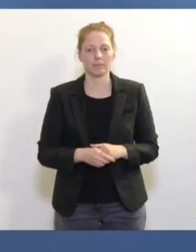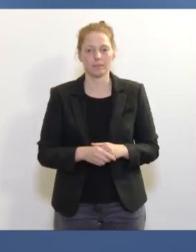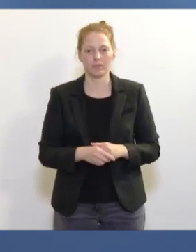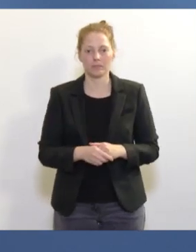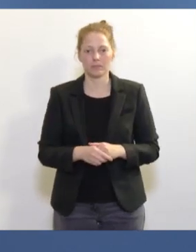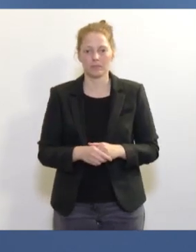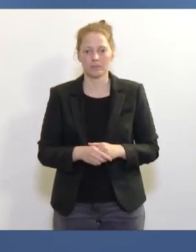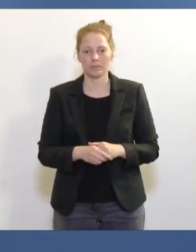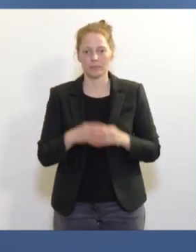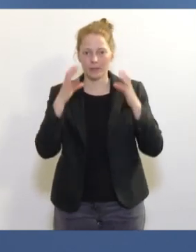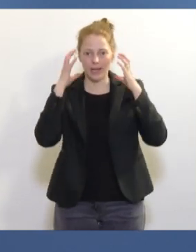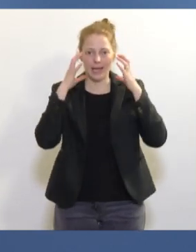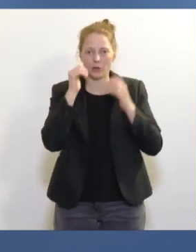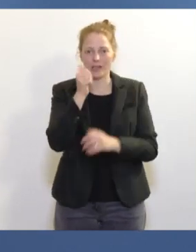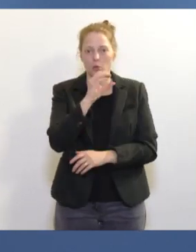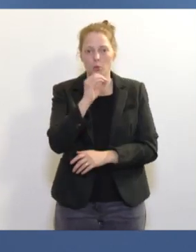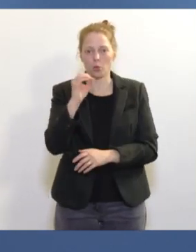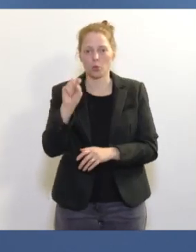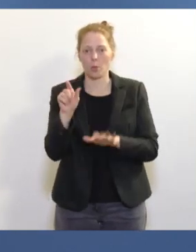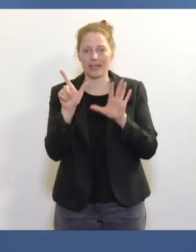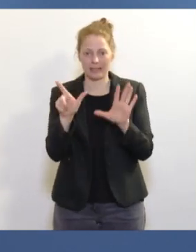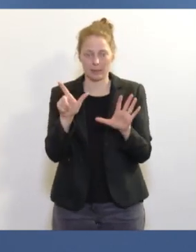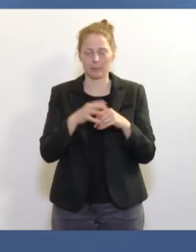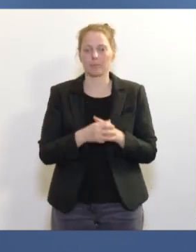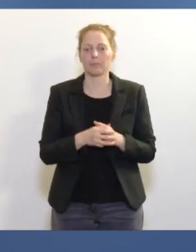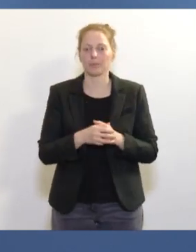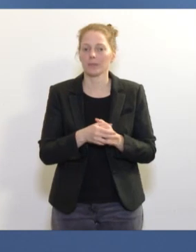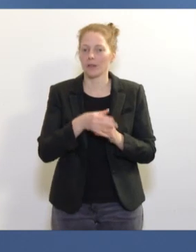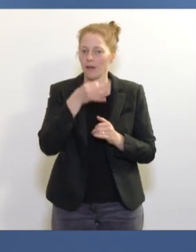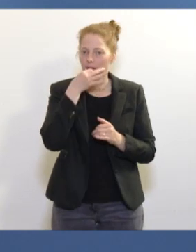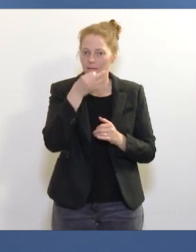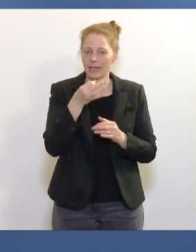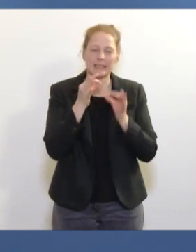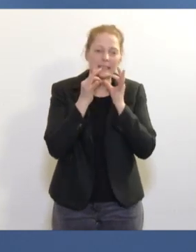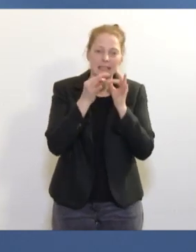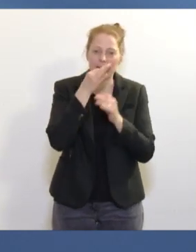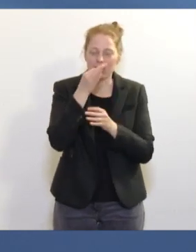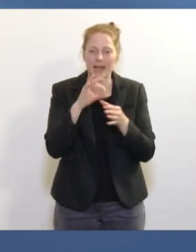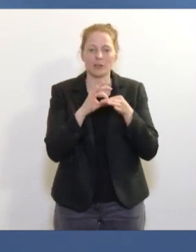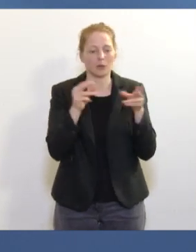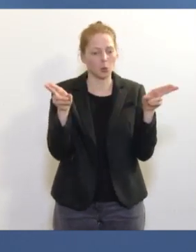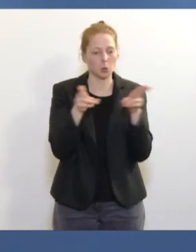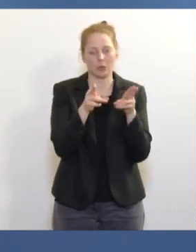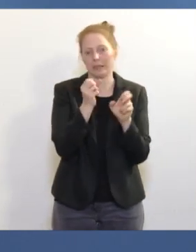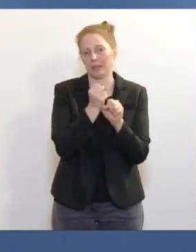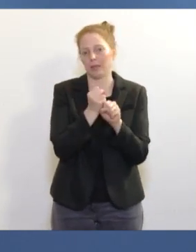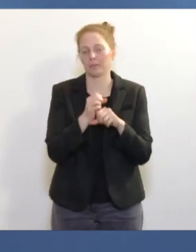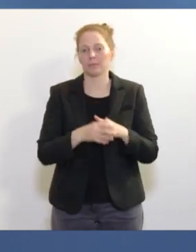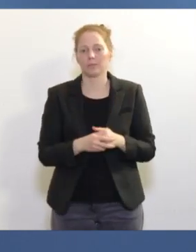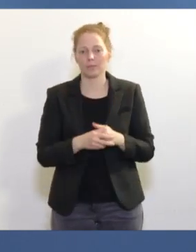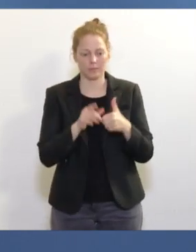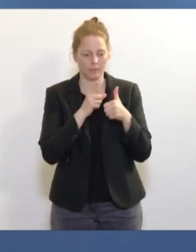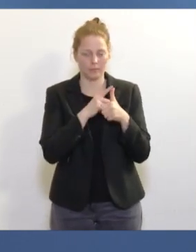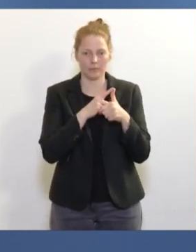Dann Radio 100,7, man denkt, Rutsch für Frauen, die wird ein Detailfrauen, die wird schon mal partiell. Die ist